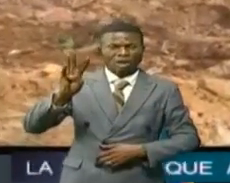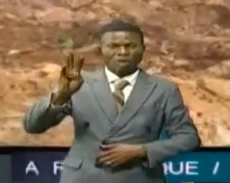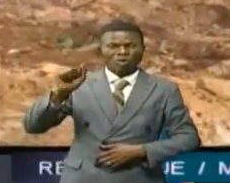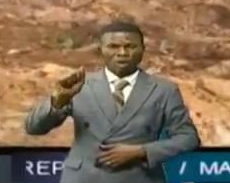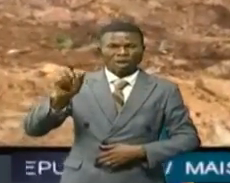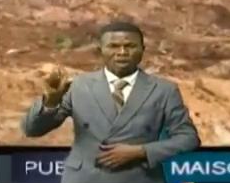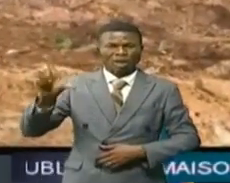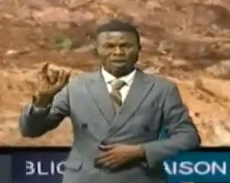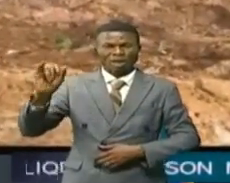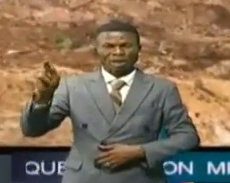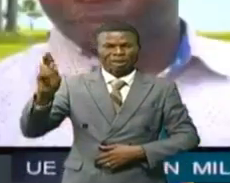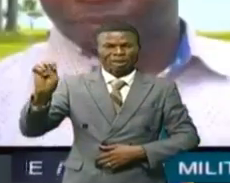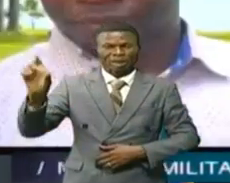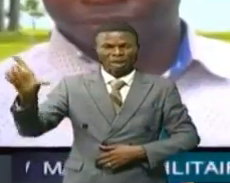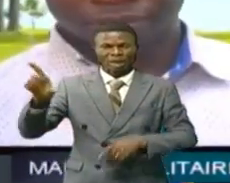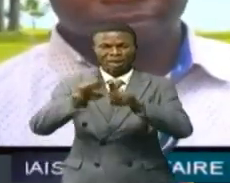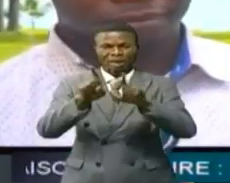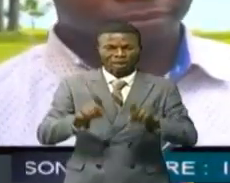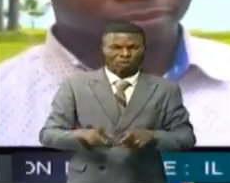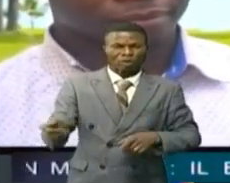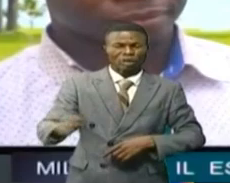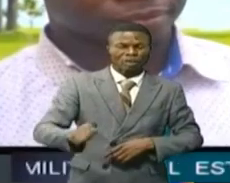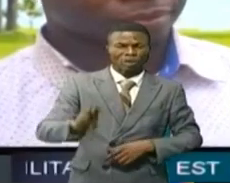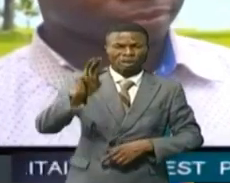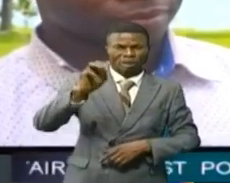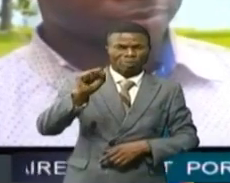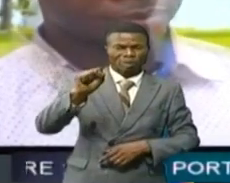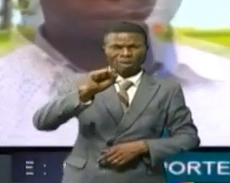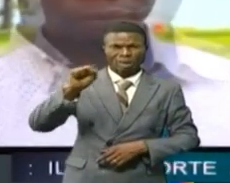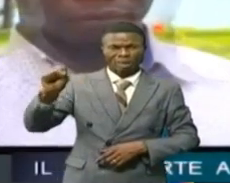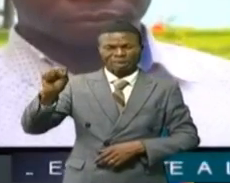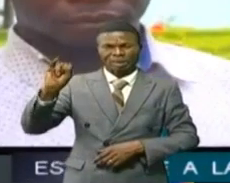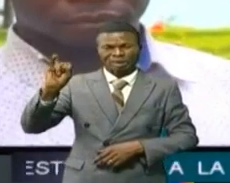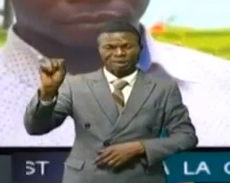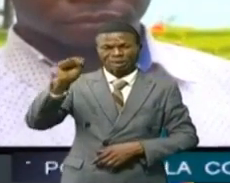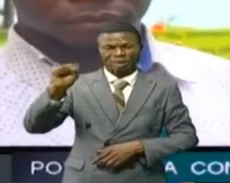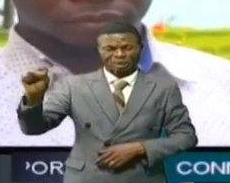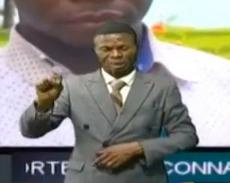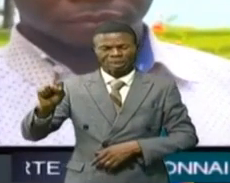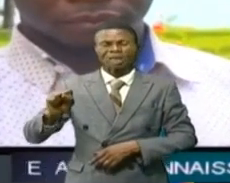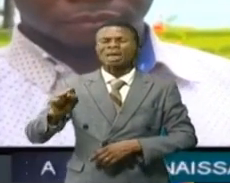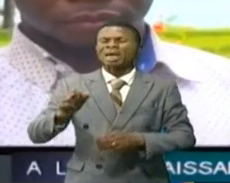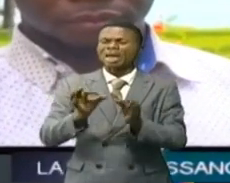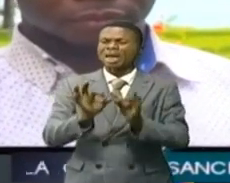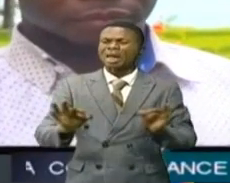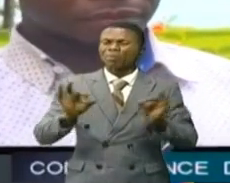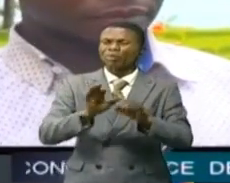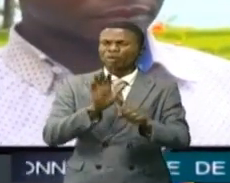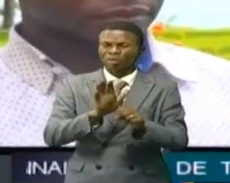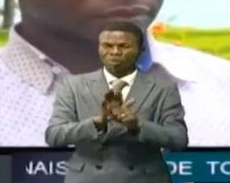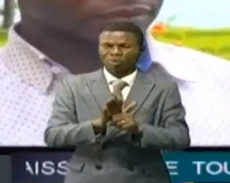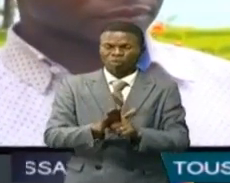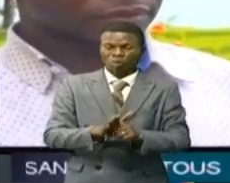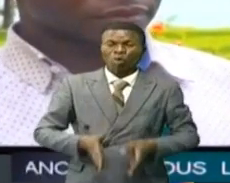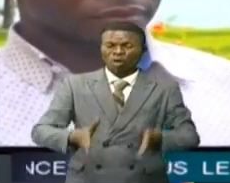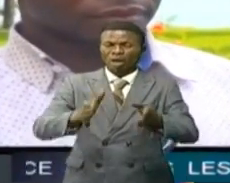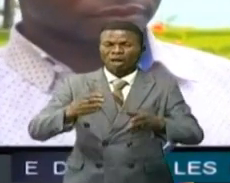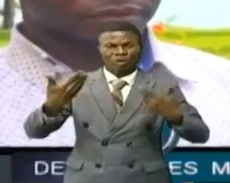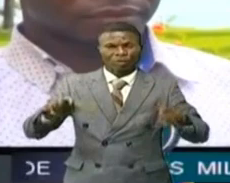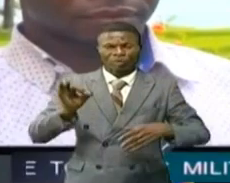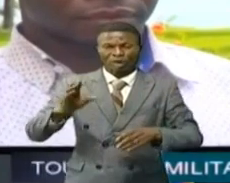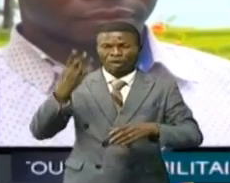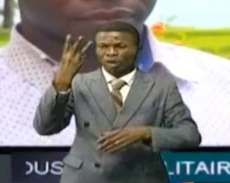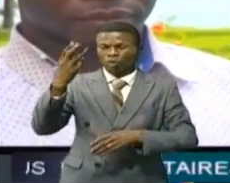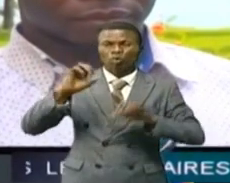Masisi, et surtout que c'est une route d'intérêt national. Tous les tronçons n'est pas encore débouchés, et comme vous le savez, il y a trois entreprises à